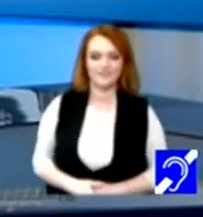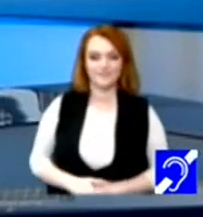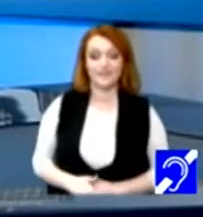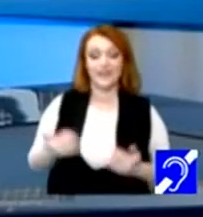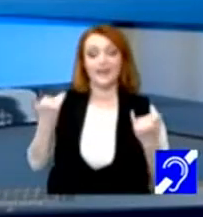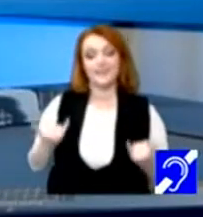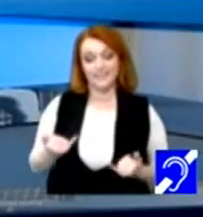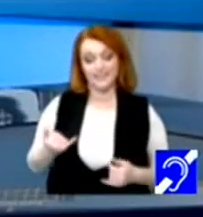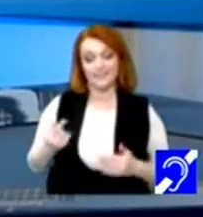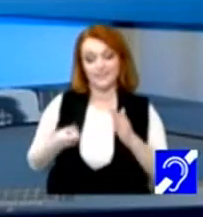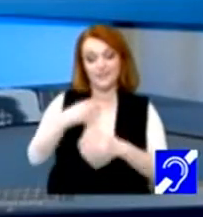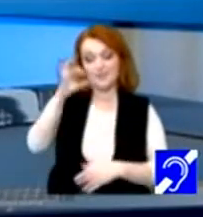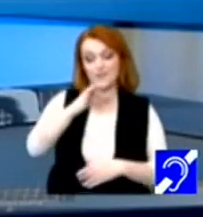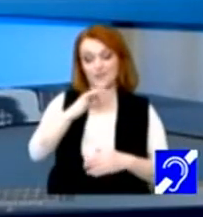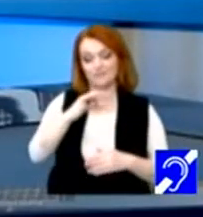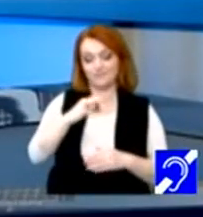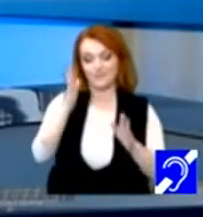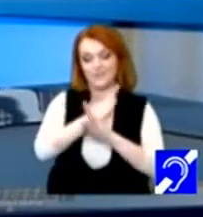Iar pe final să vedem datele meteo.